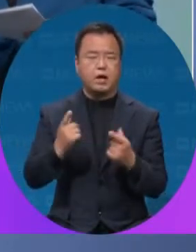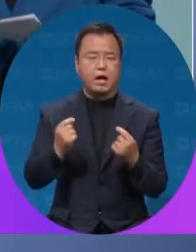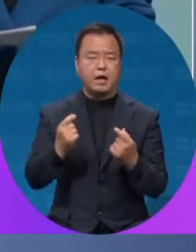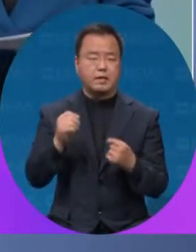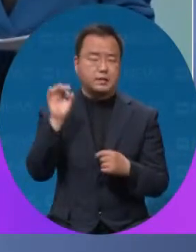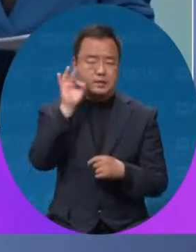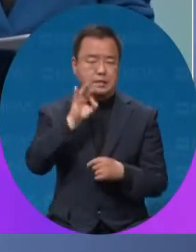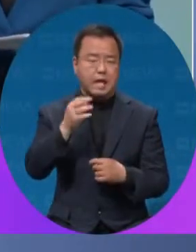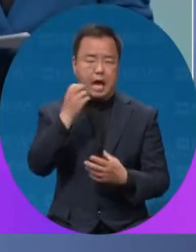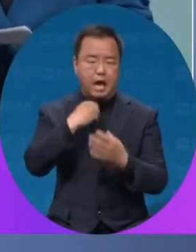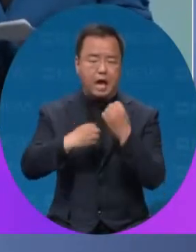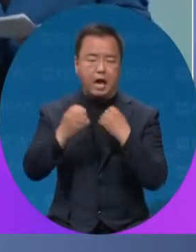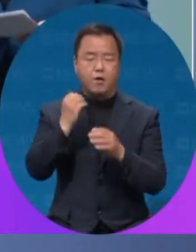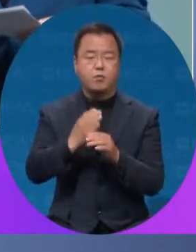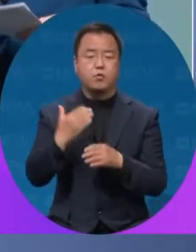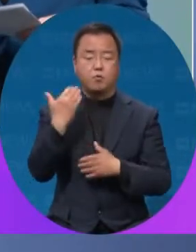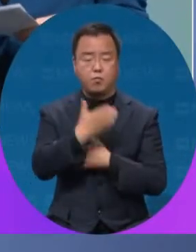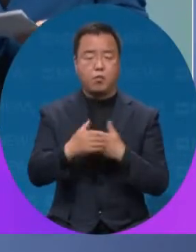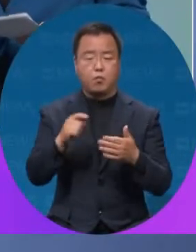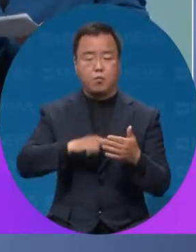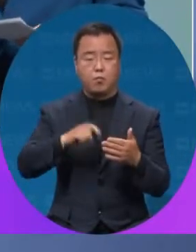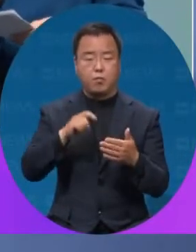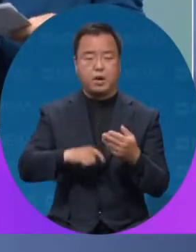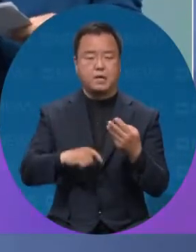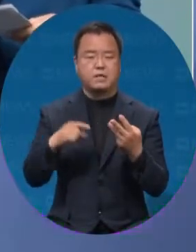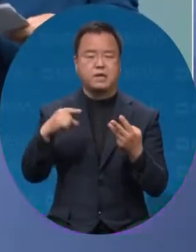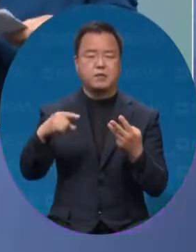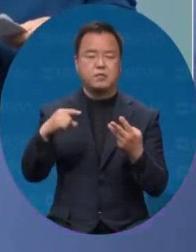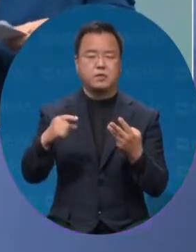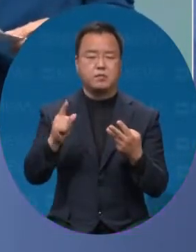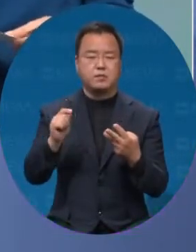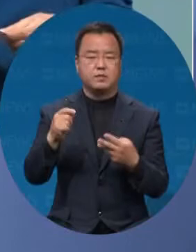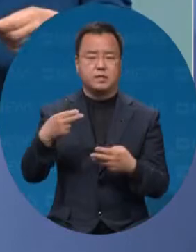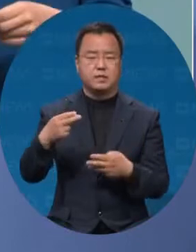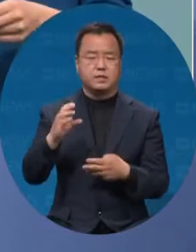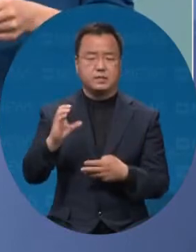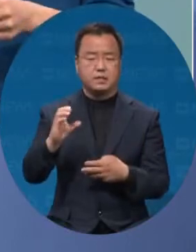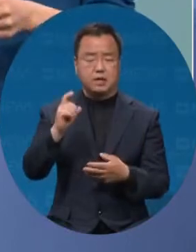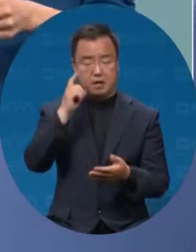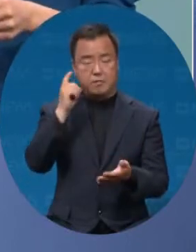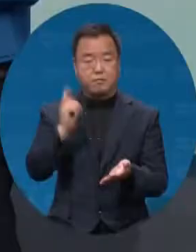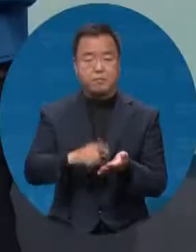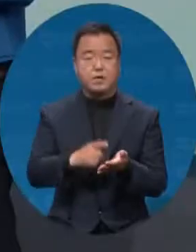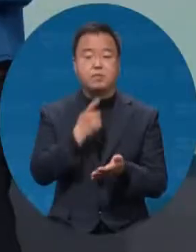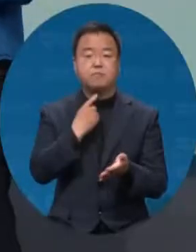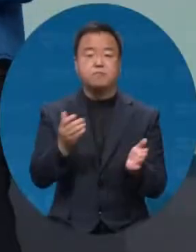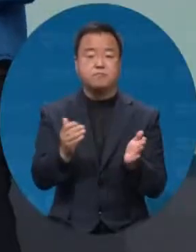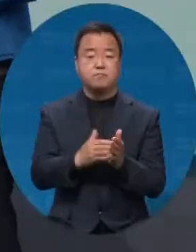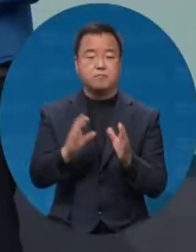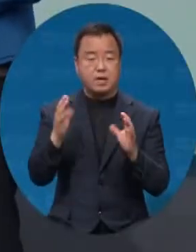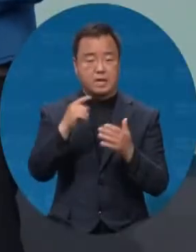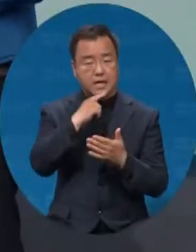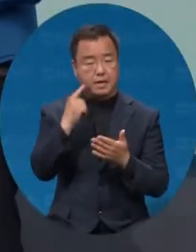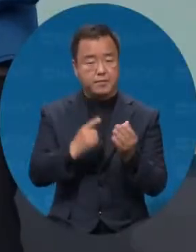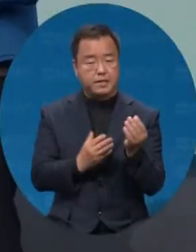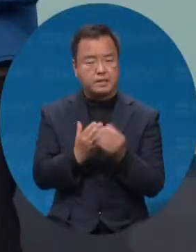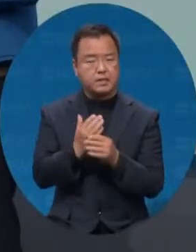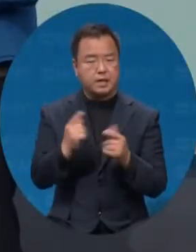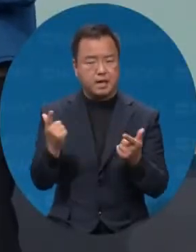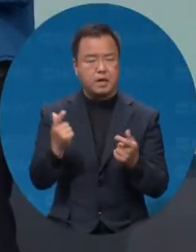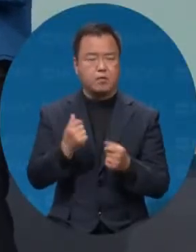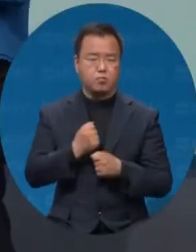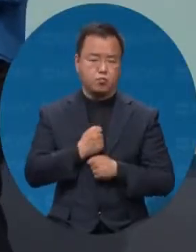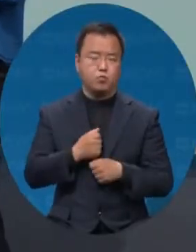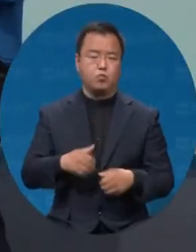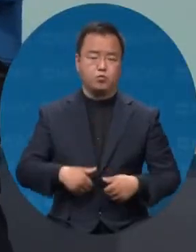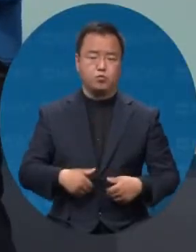체내 에서 약 3g 의 thc 가 검출해 내도 있었습니다 아동들이 좀 필 보지 않는 방안 찾았으면 좋겠고 요 두 번째